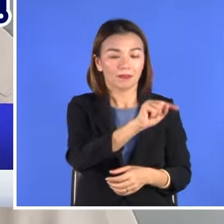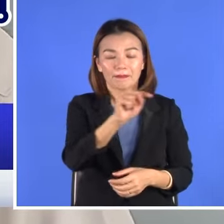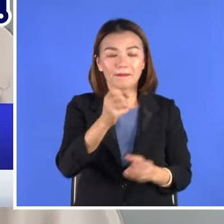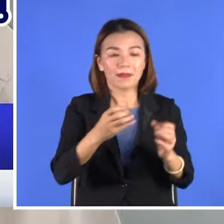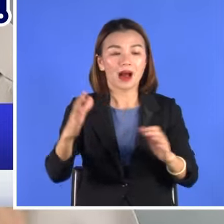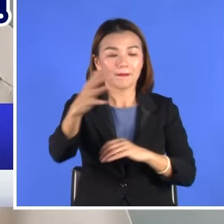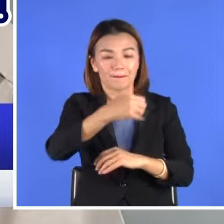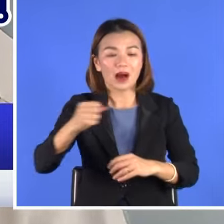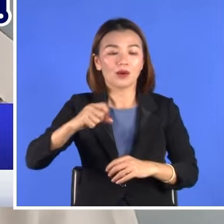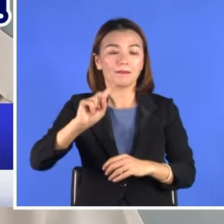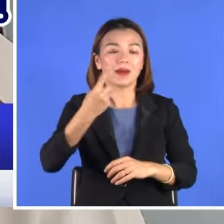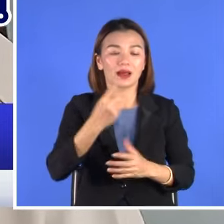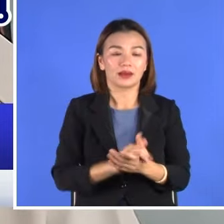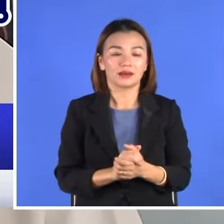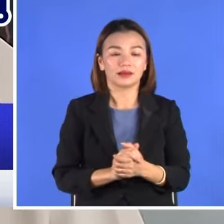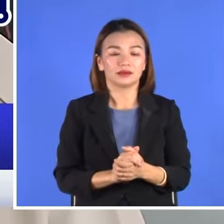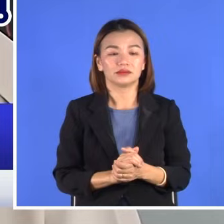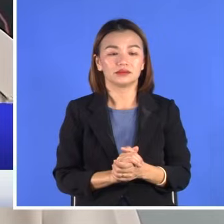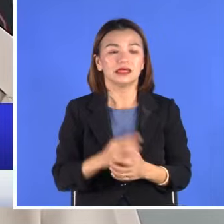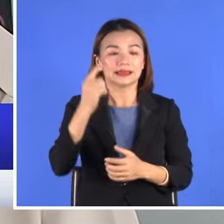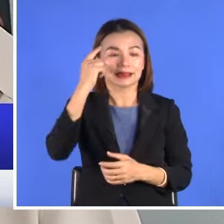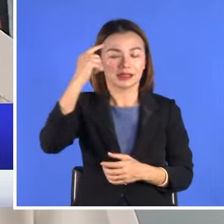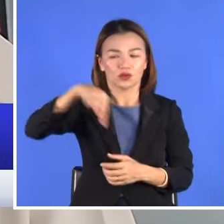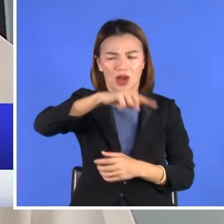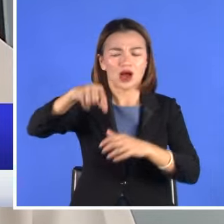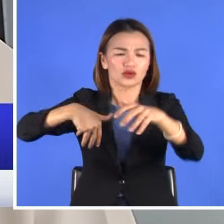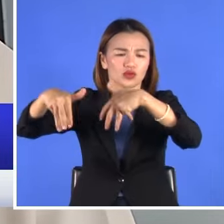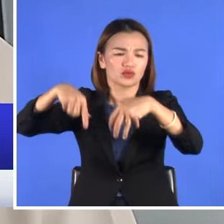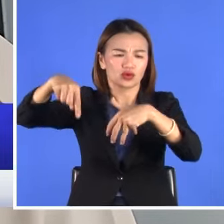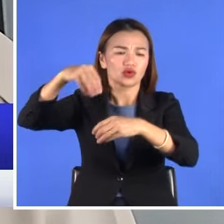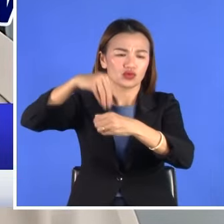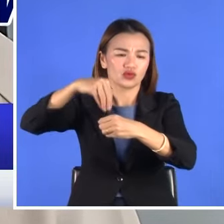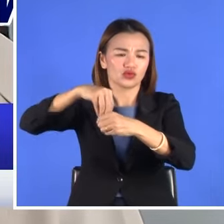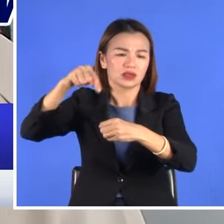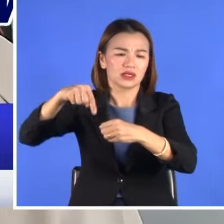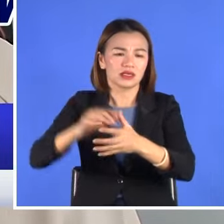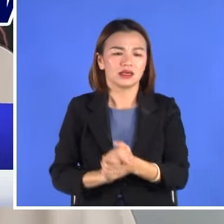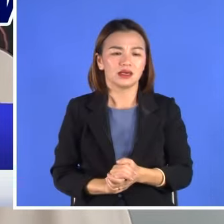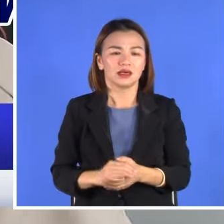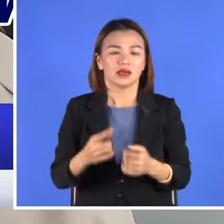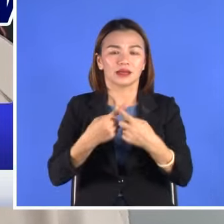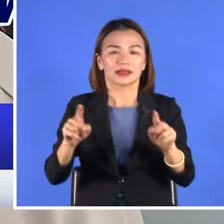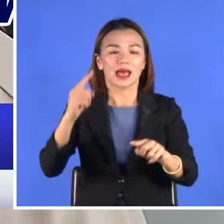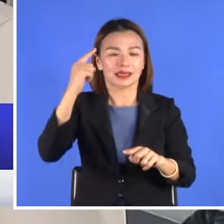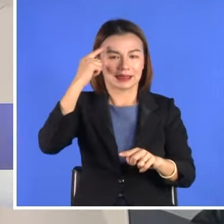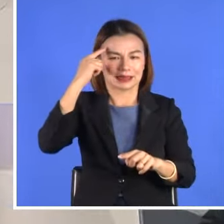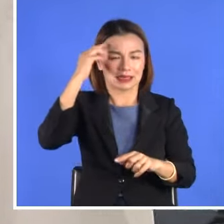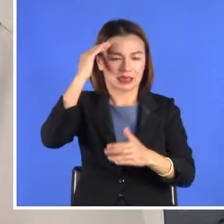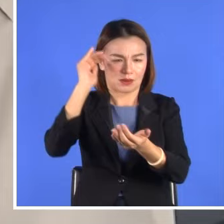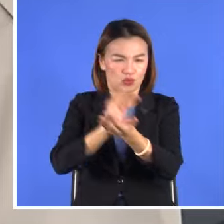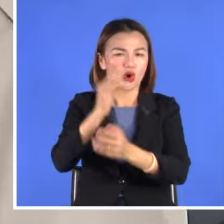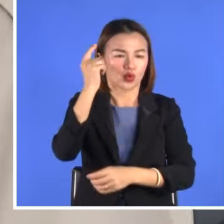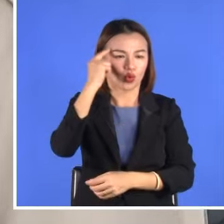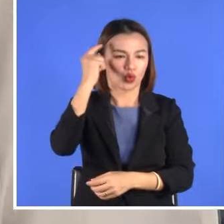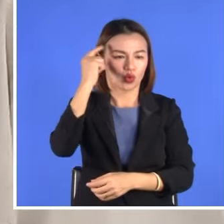ไม่ขออ่าฟิกว่าเป็นเป็นคนระแวกนี้แต่ก็คาดว่าไม่น่าจะเกินความสามารถของทางเจ้าหน้าที่ก็ให้ทีมงาน